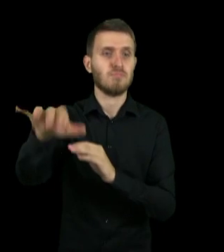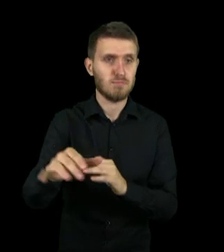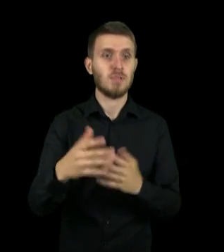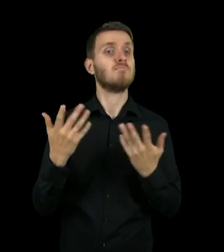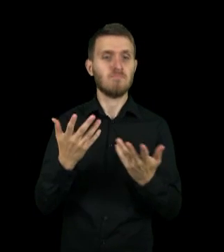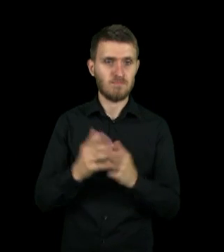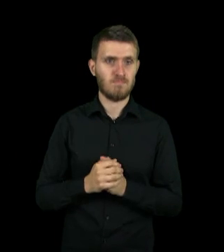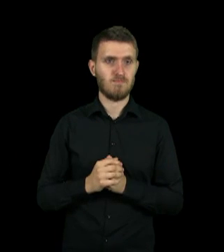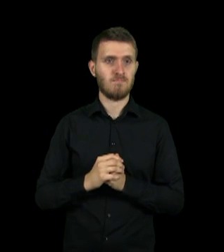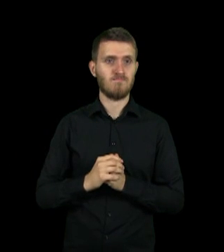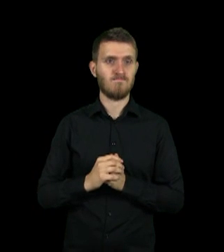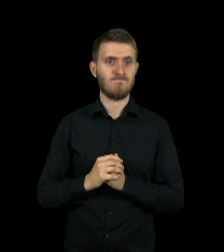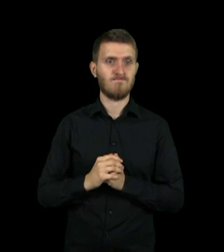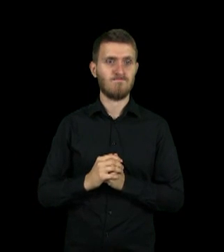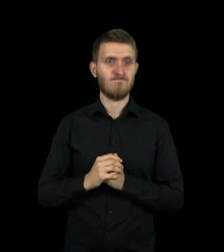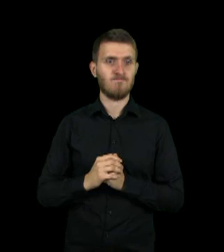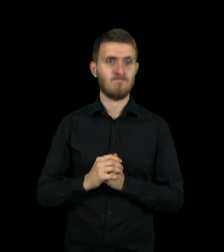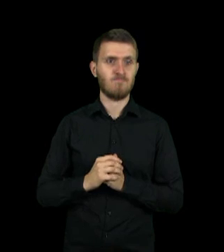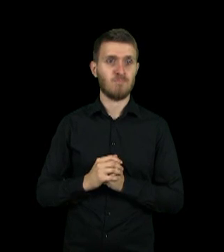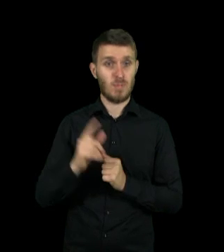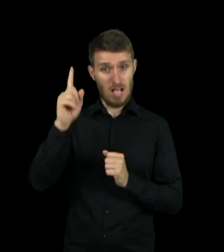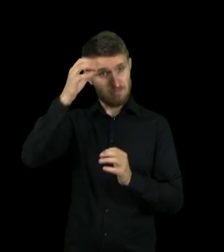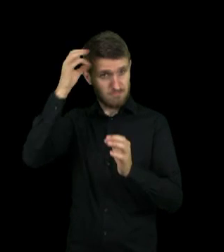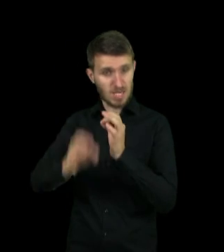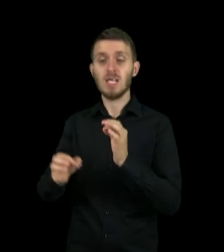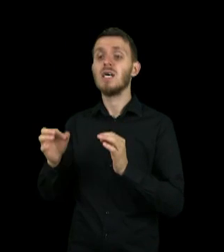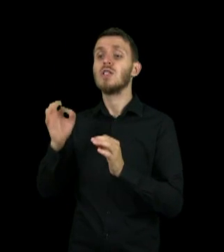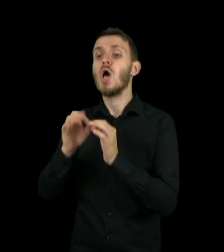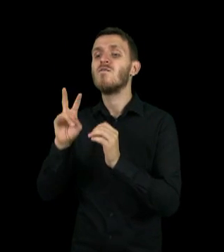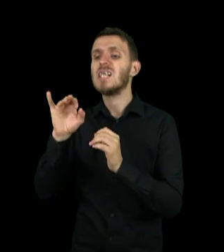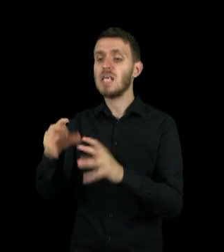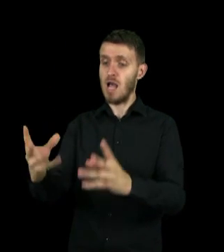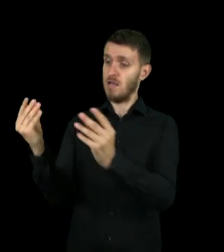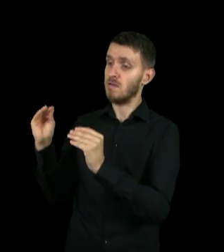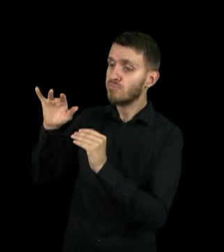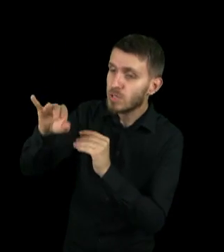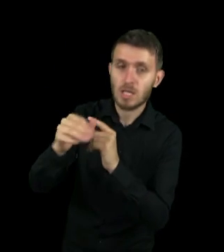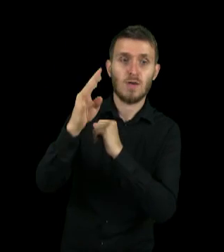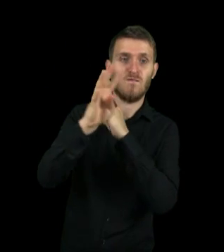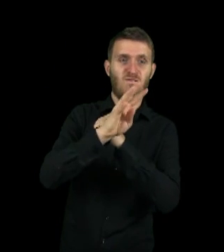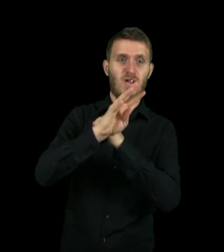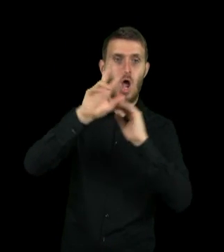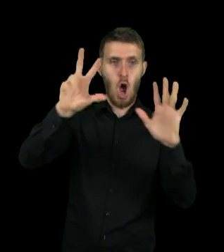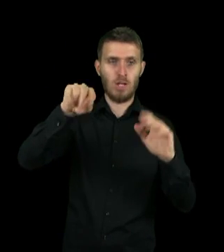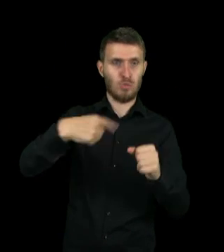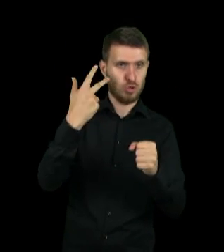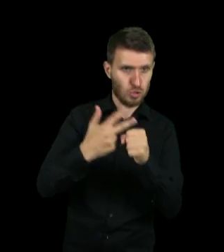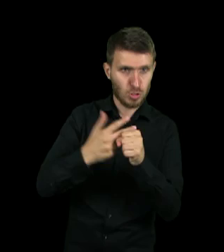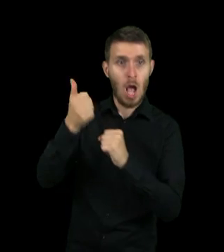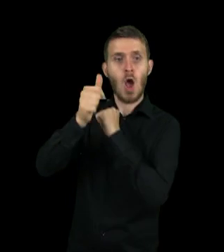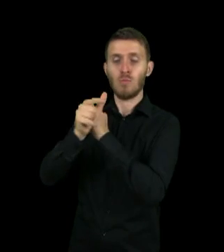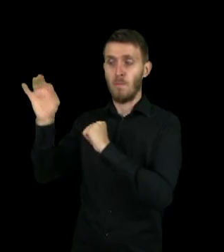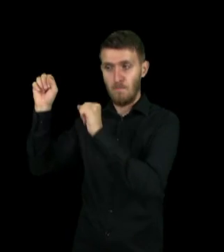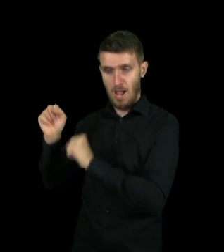98,3 złotego dla wizy wiza zatrzyma z tego 10 groszy a resztę